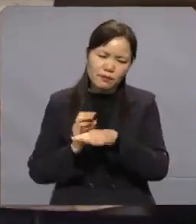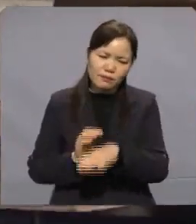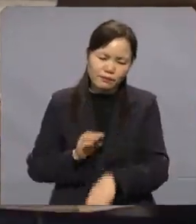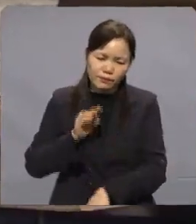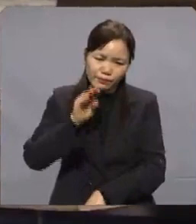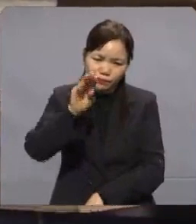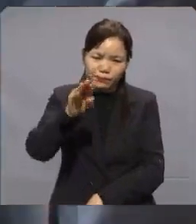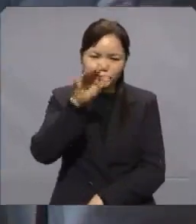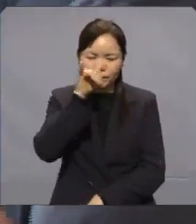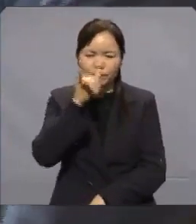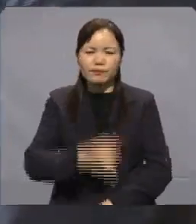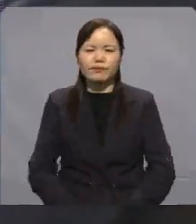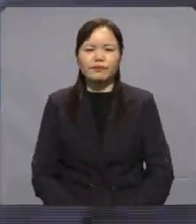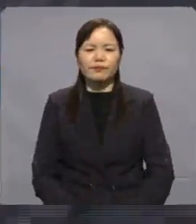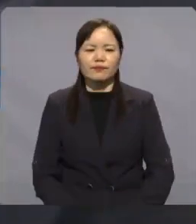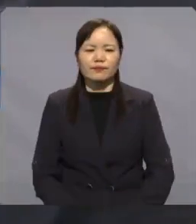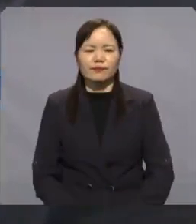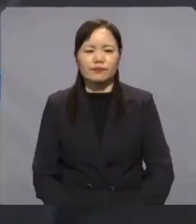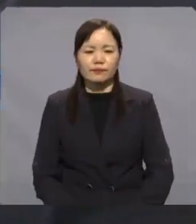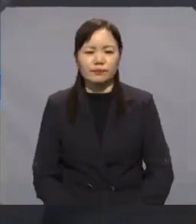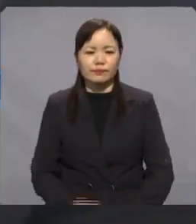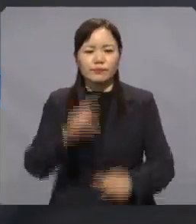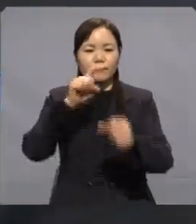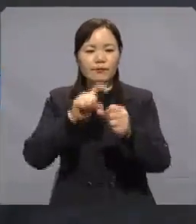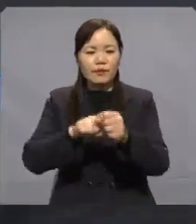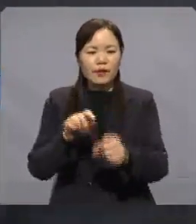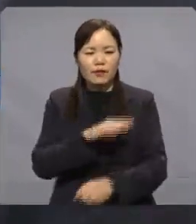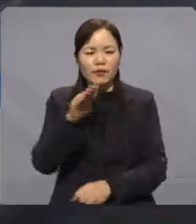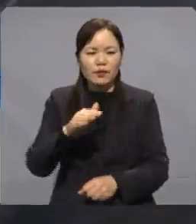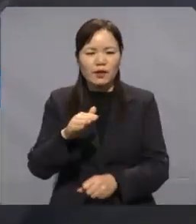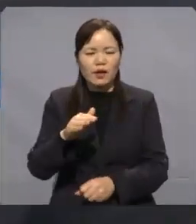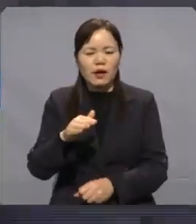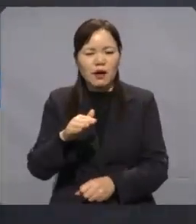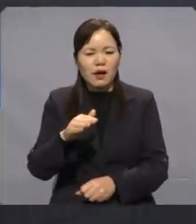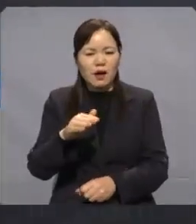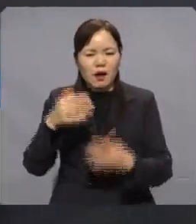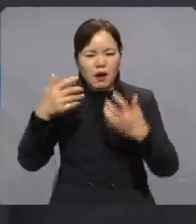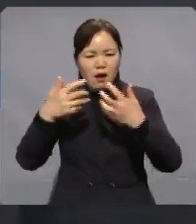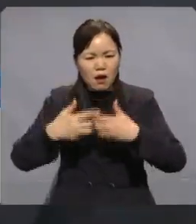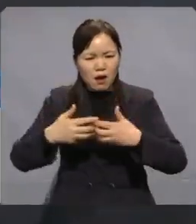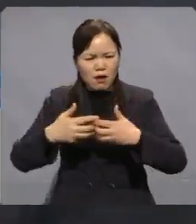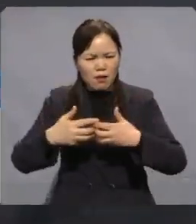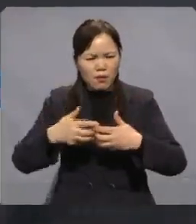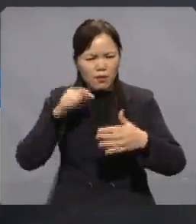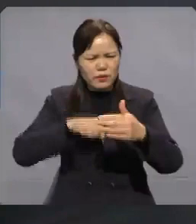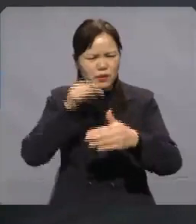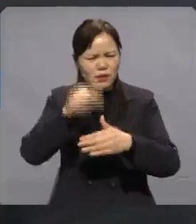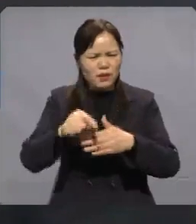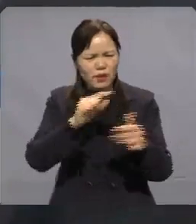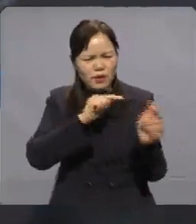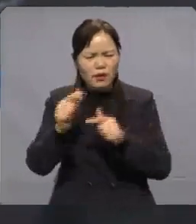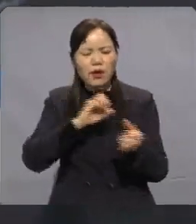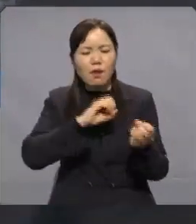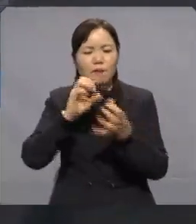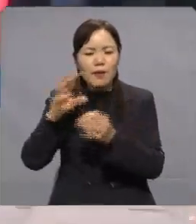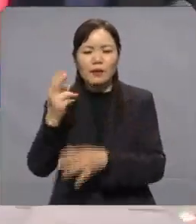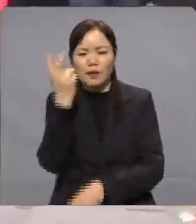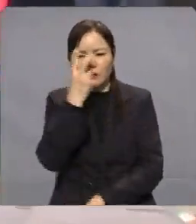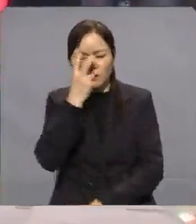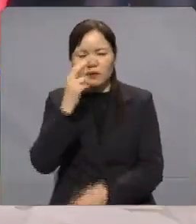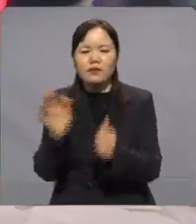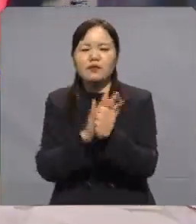이동합니다. 이제 궁극적으로는 저희가 이제 한 대의 로봇으로 실내외 다양한 배달, 다양한 순찰 서비스를 하려고 하고